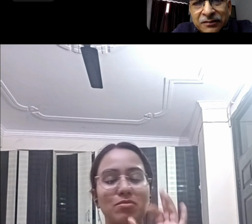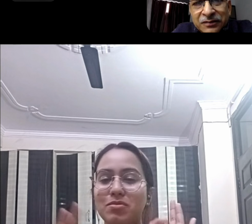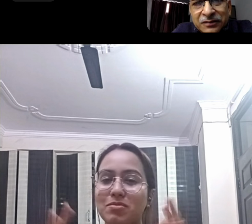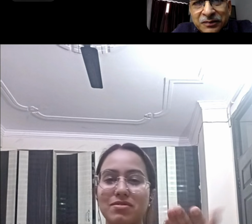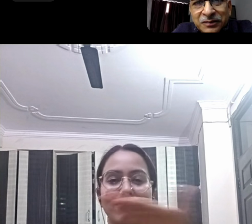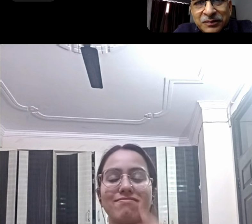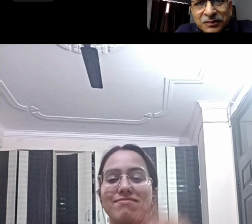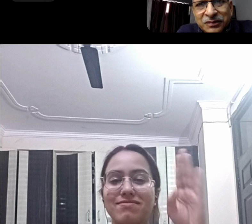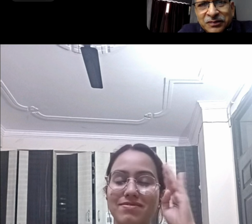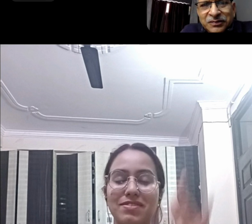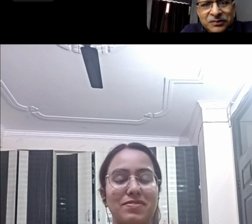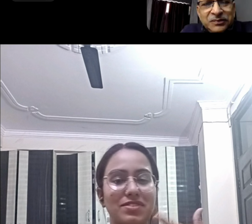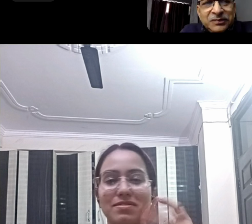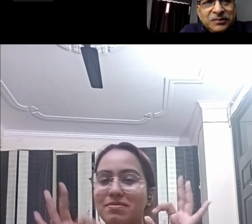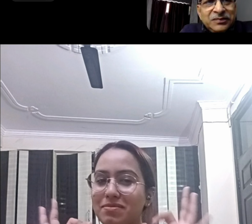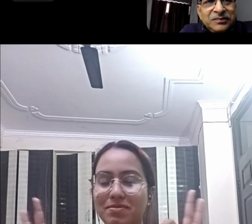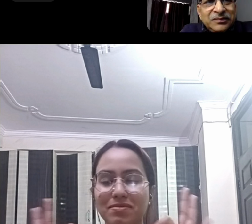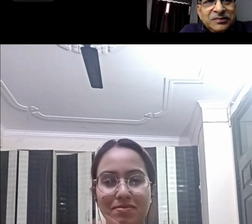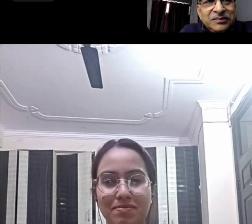आया.